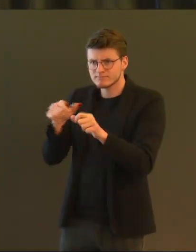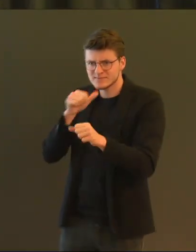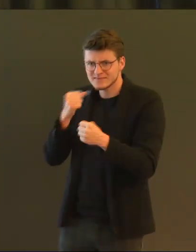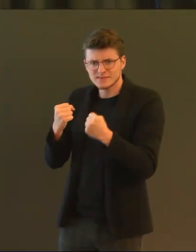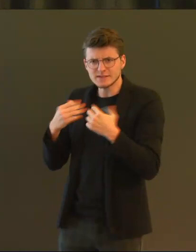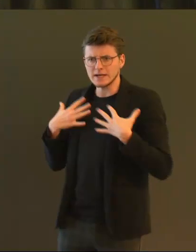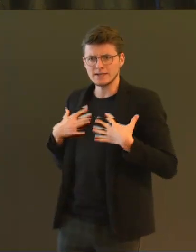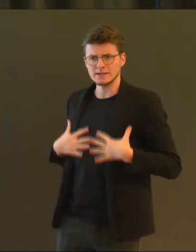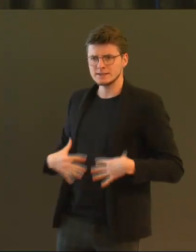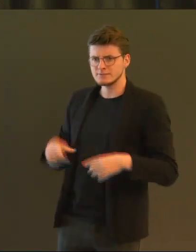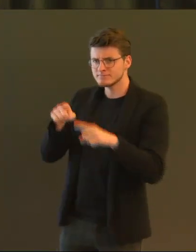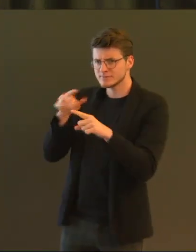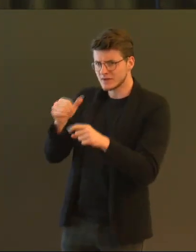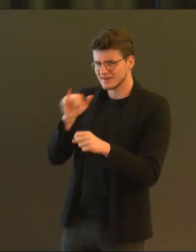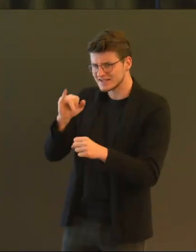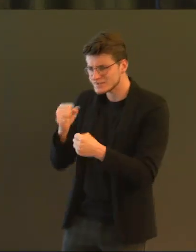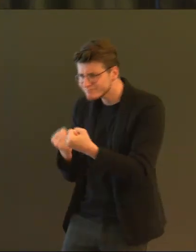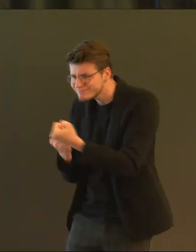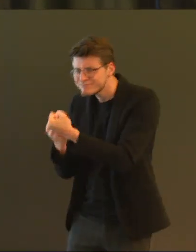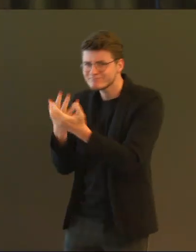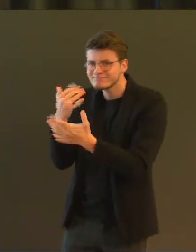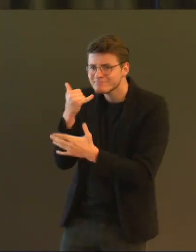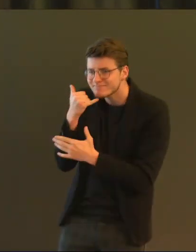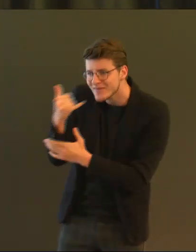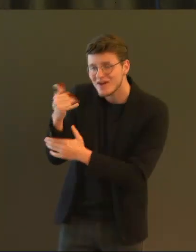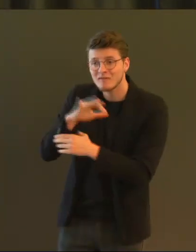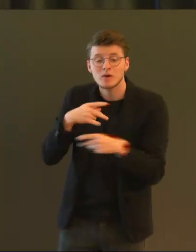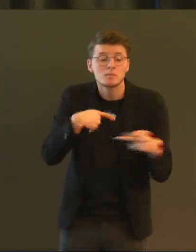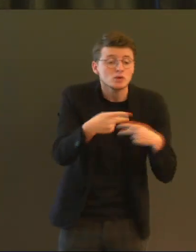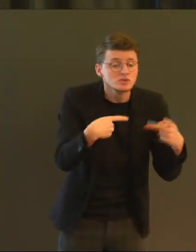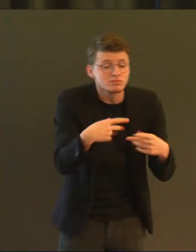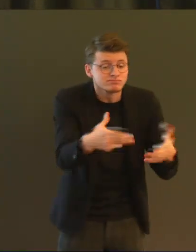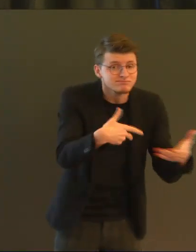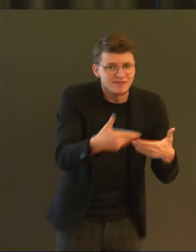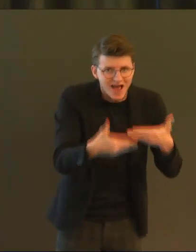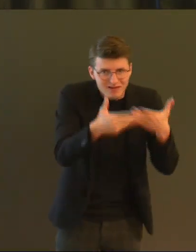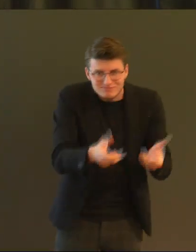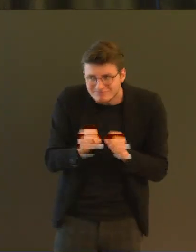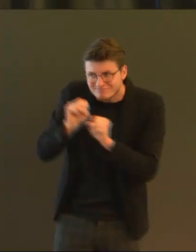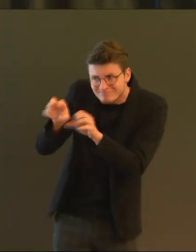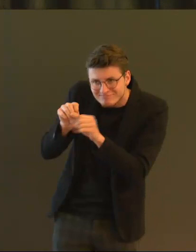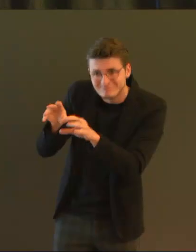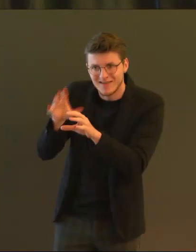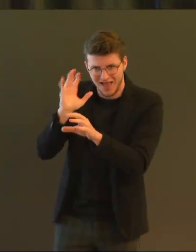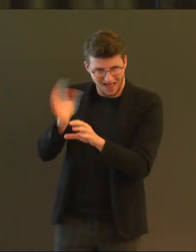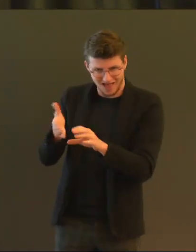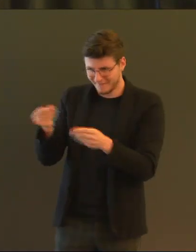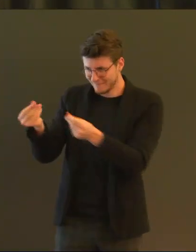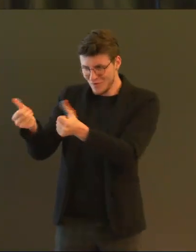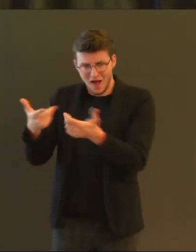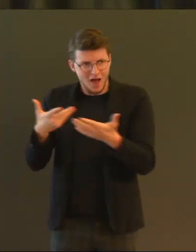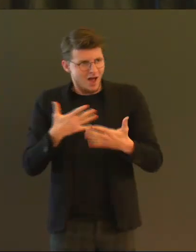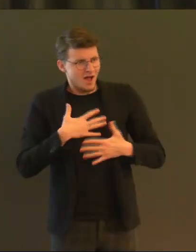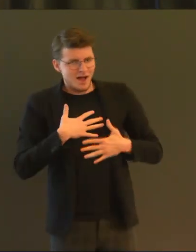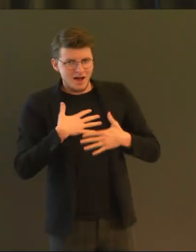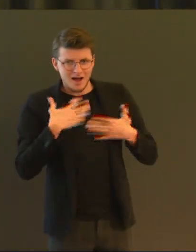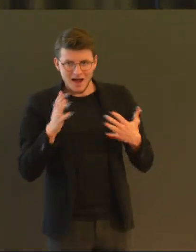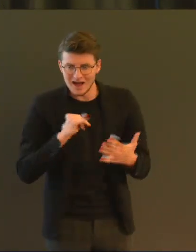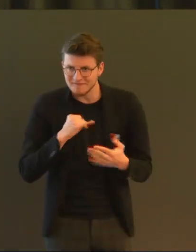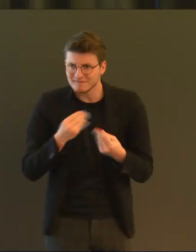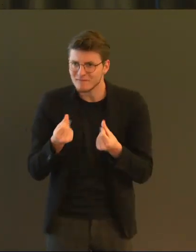Kleine gebaren, zoals een telefoontje of helpen bij de boodschappen doen, betekenen voor deze mensen heel veel. Maak er een mooi weekend